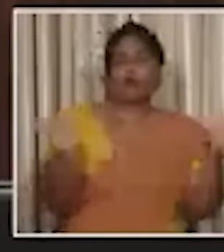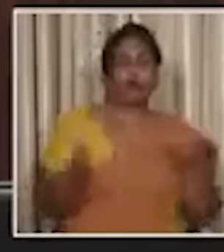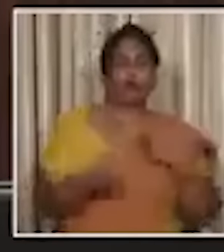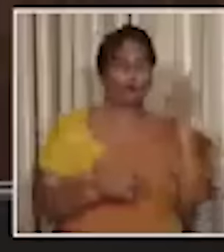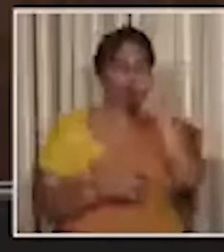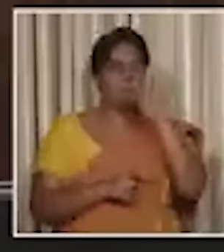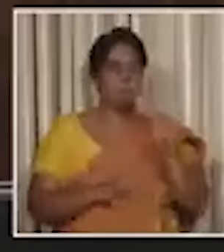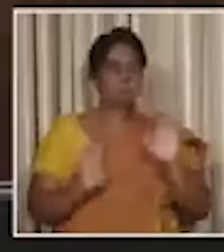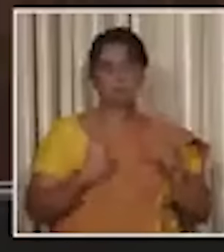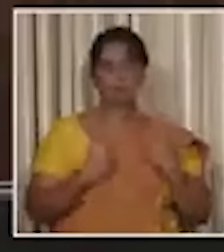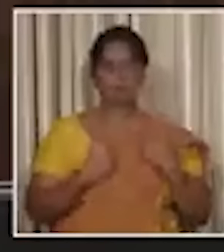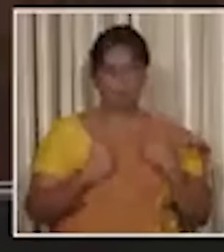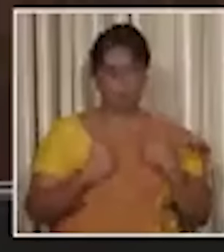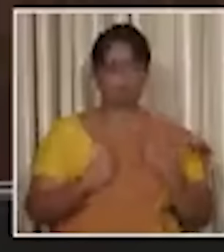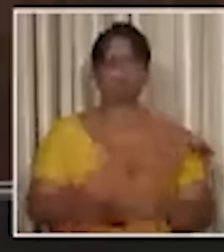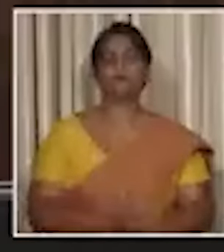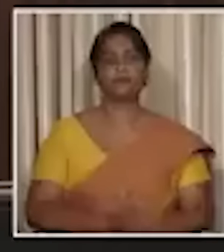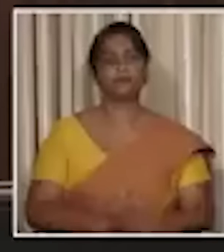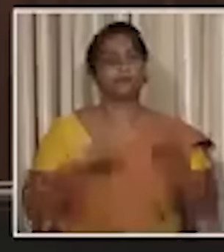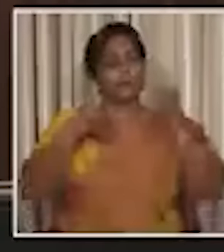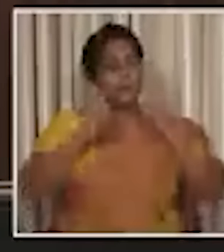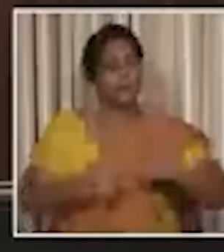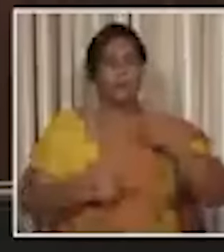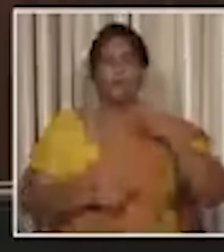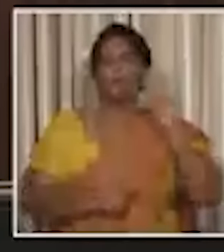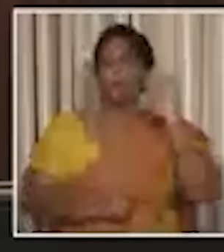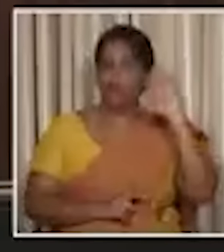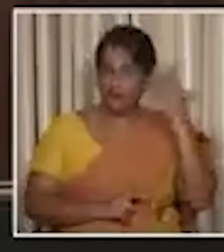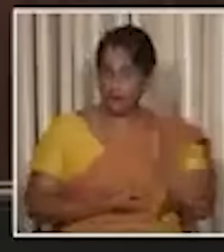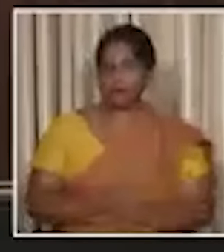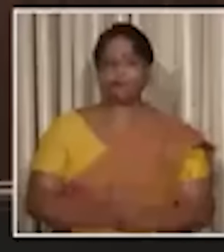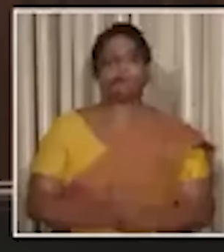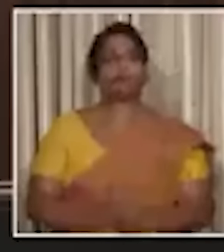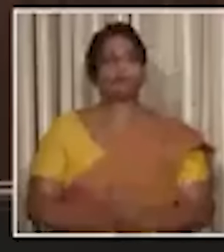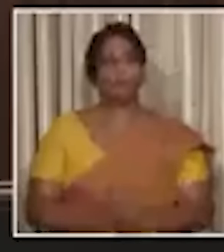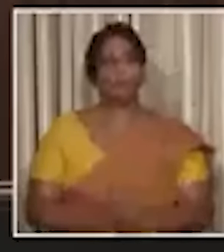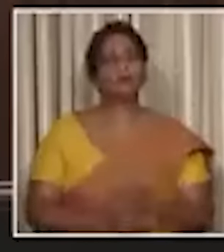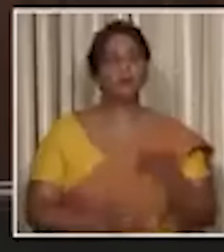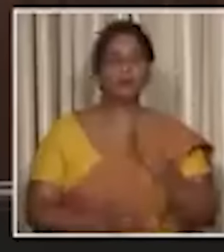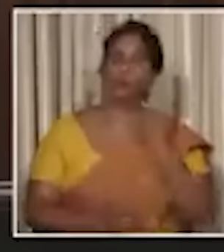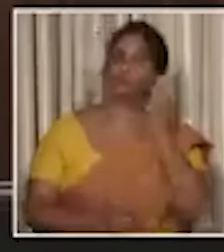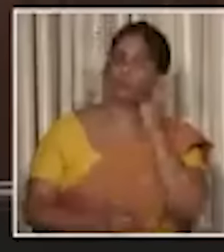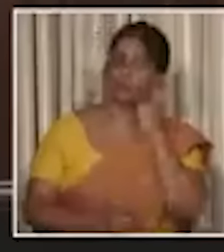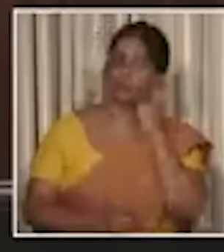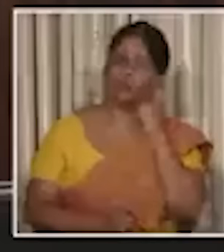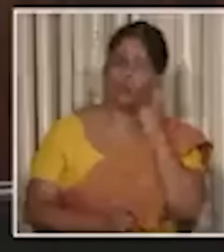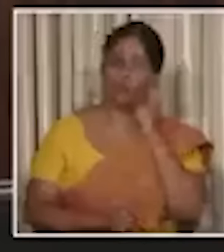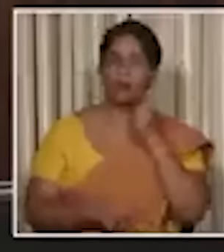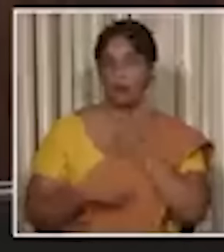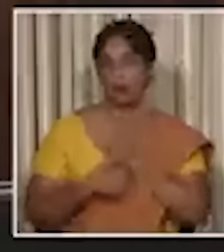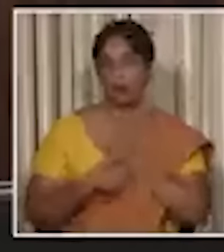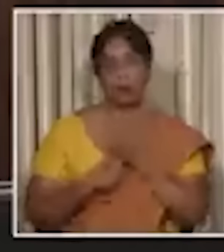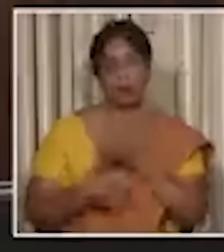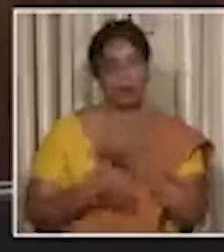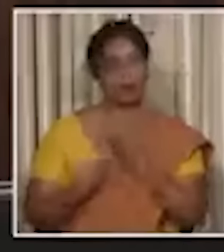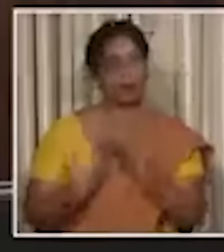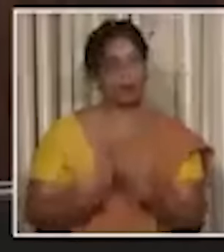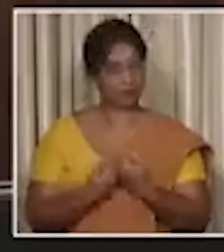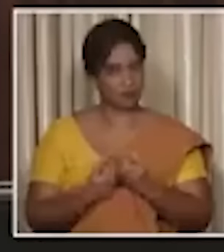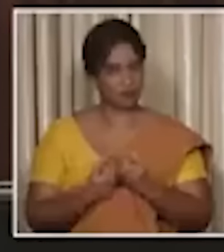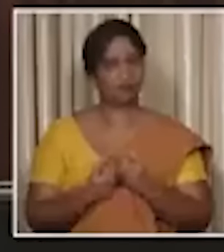செல்வத்தை உருவாக்குவதற்கு ஈடுபடுத்திக் கொள்ள வேண்டும், நாங்கள் ஒன்றாக இணைந்து பொருளாதார செல்வத்தை சேகரித்து அது ஒரு சிலரின் கைகளுக்கு மாத்திரம் சென்று சேரும்